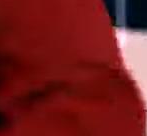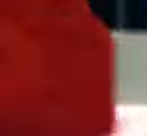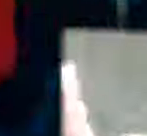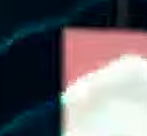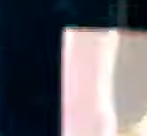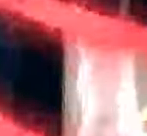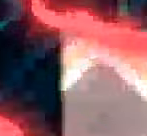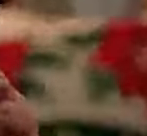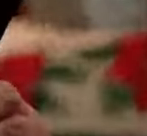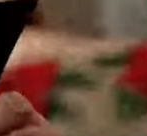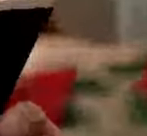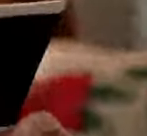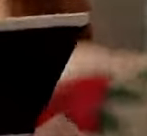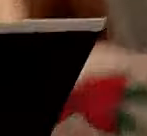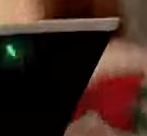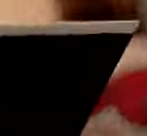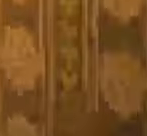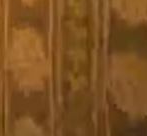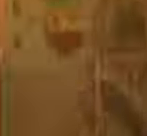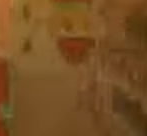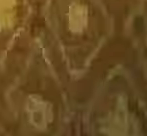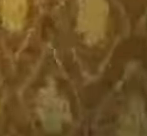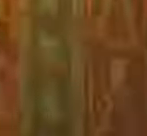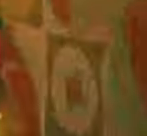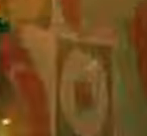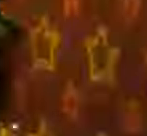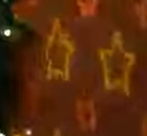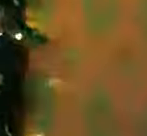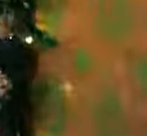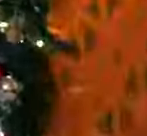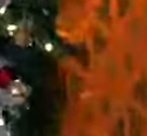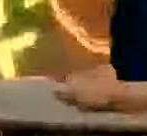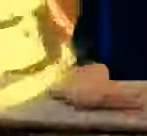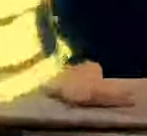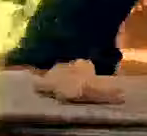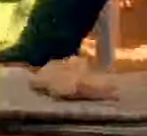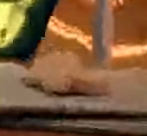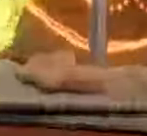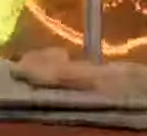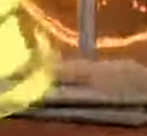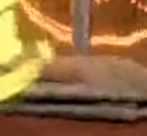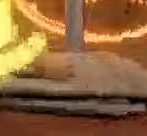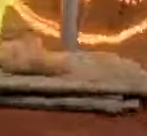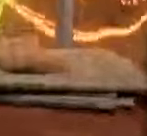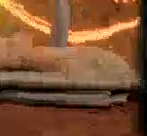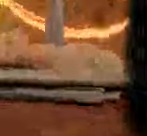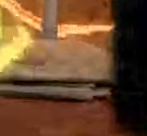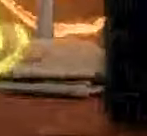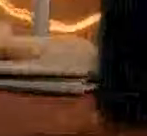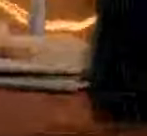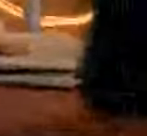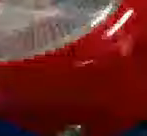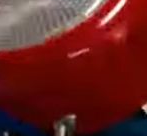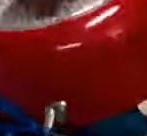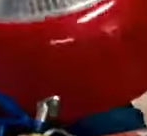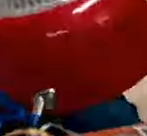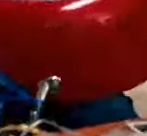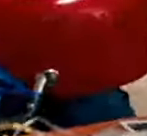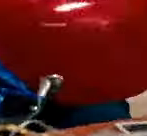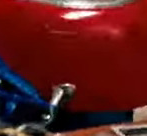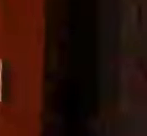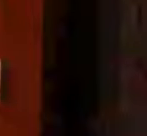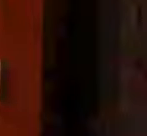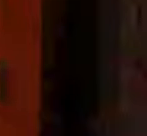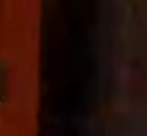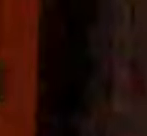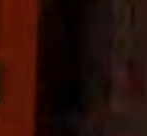Sa langit, di ba't nadidinig na rin, dinig ng mga nangangaroling at mga hiling ng